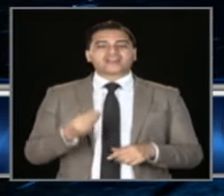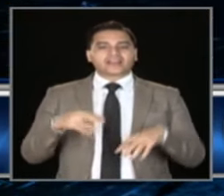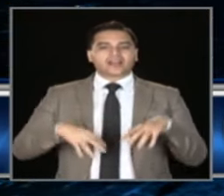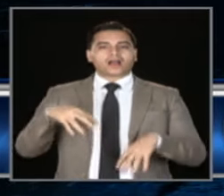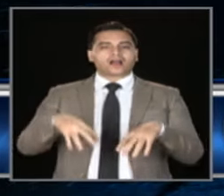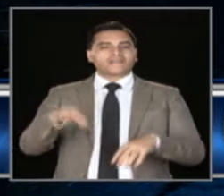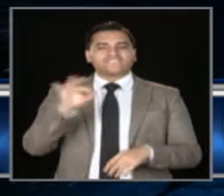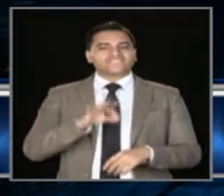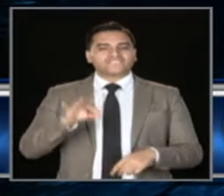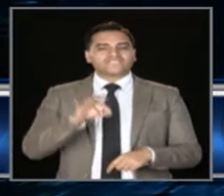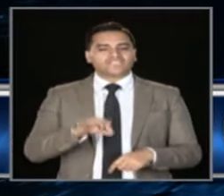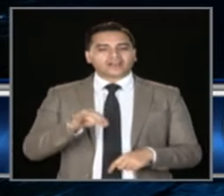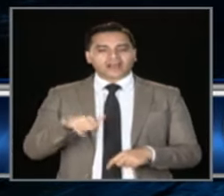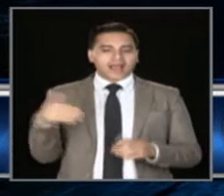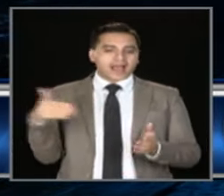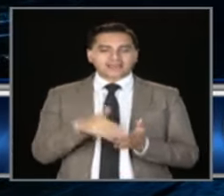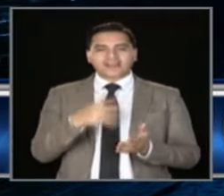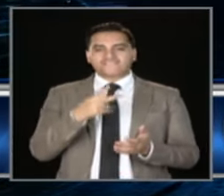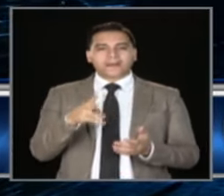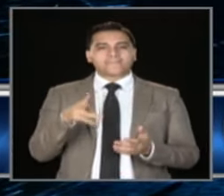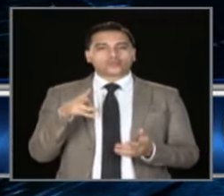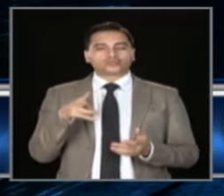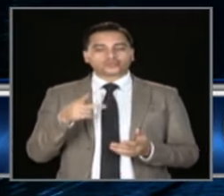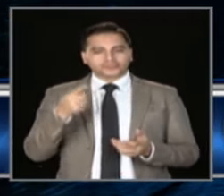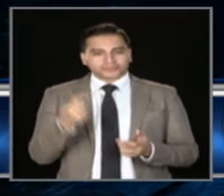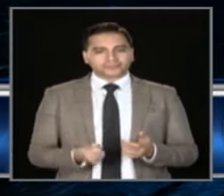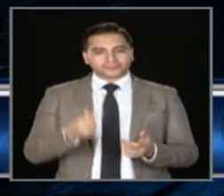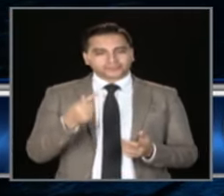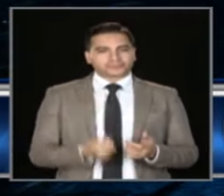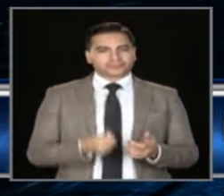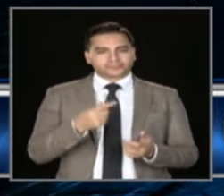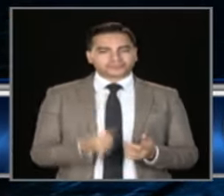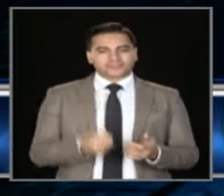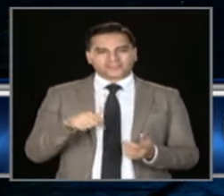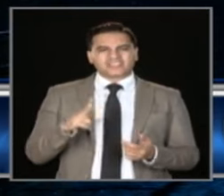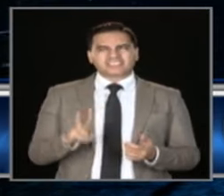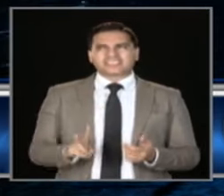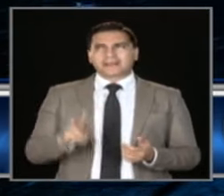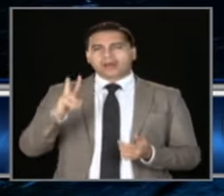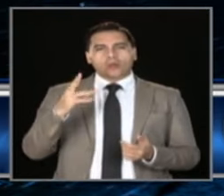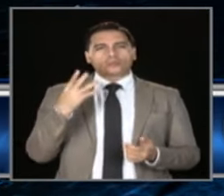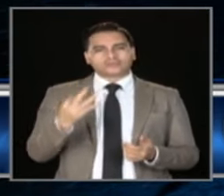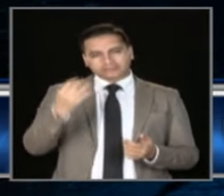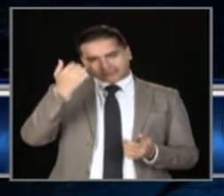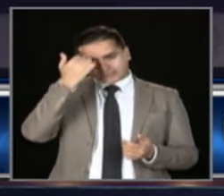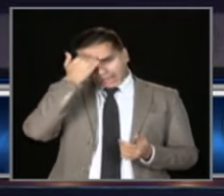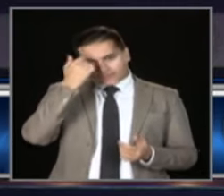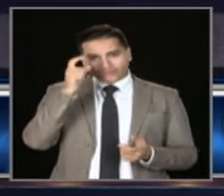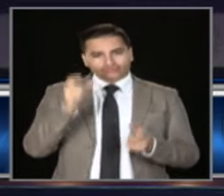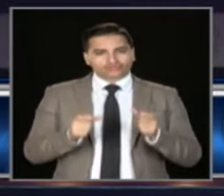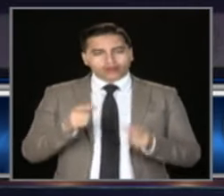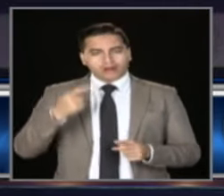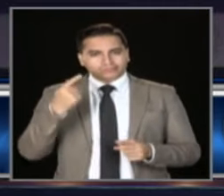افريقيا حتى عام 2024 فيها 37000